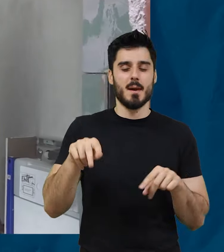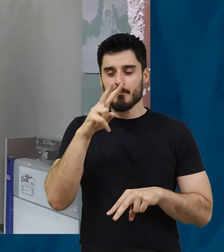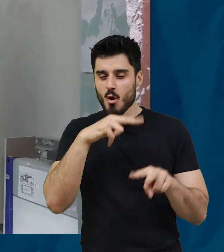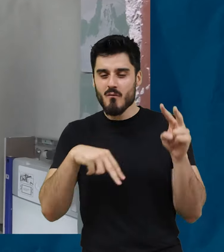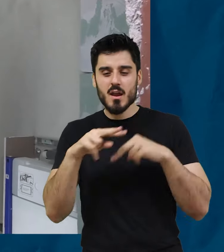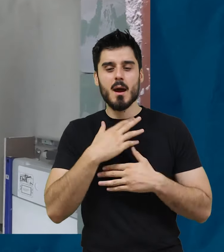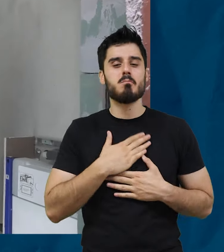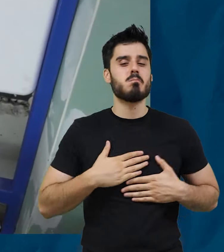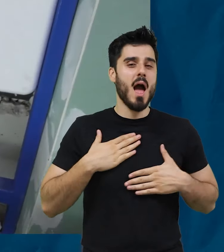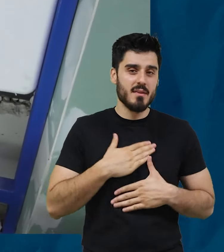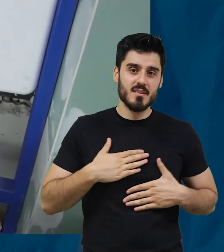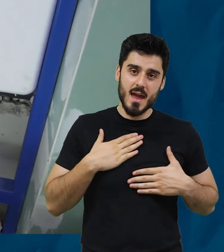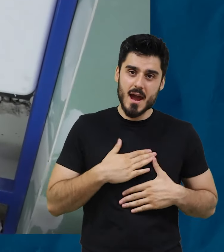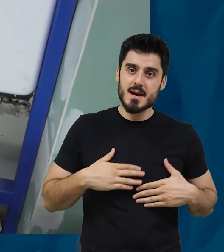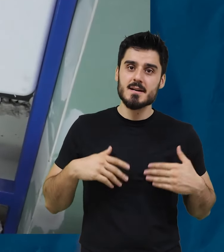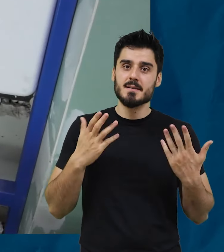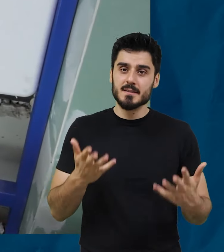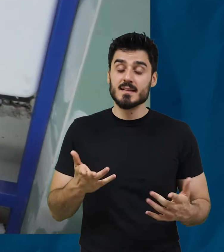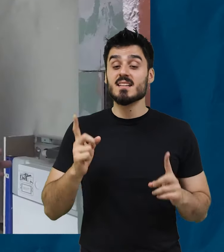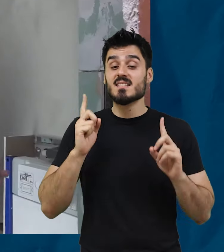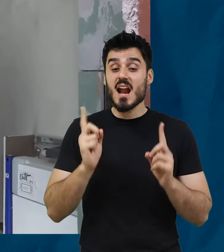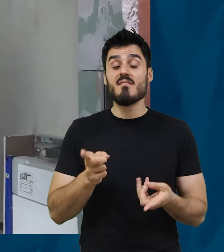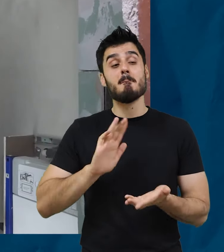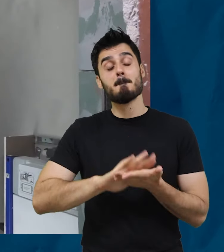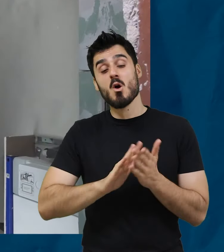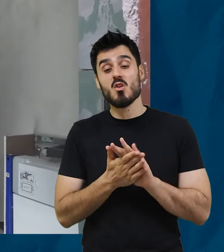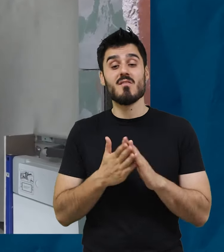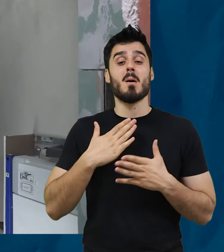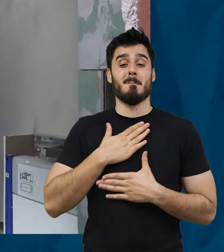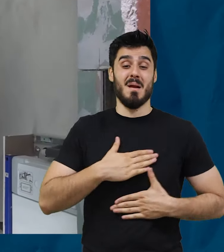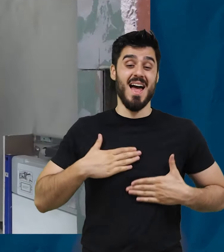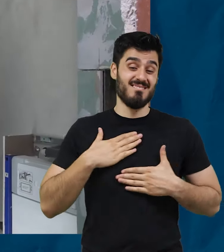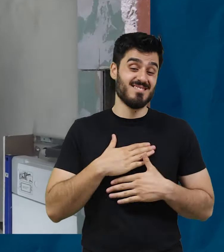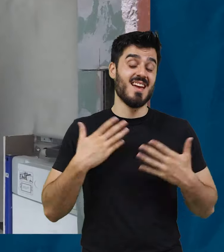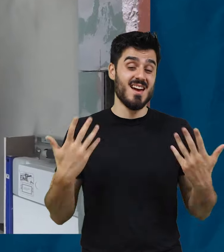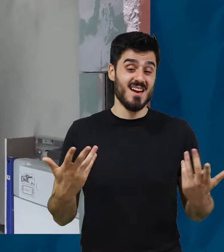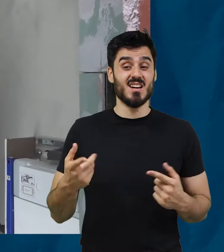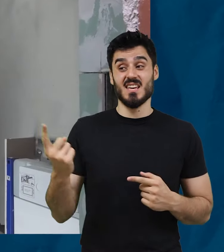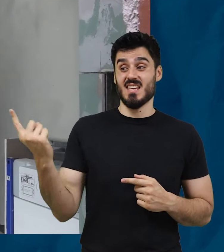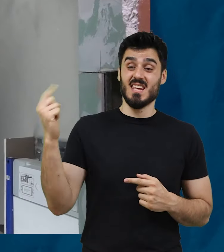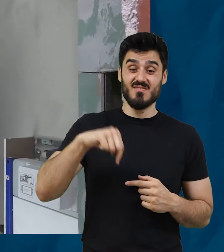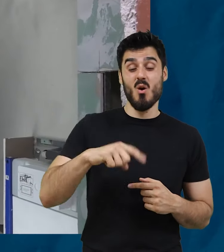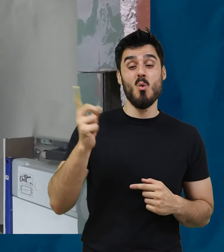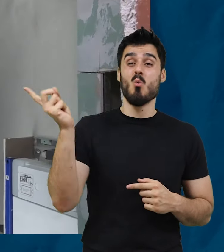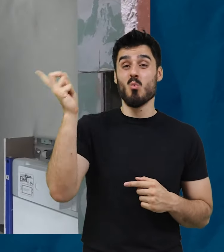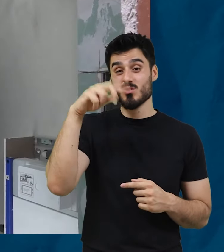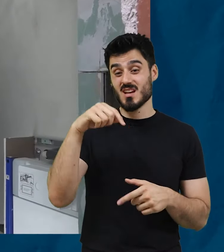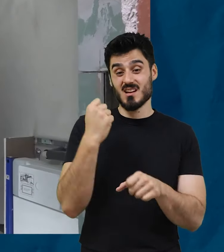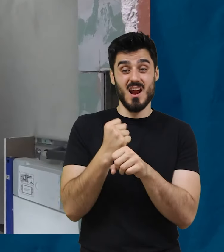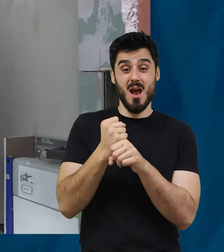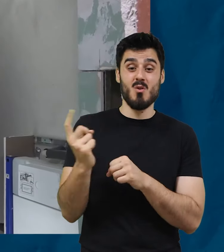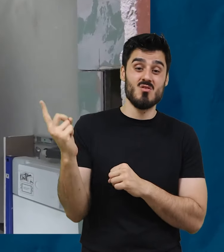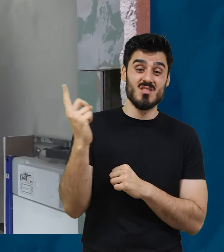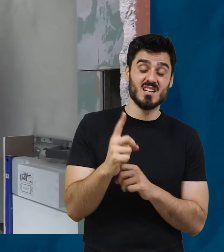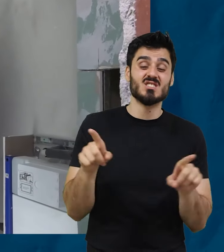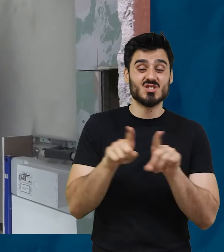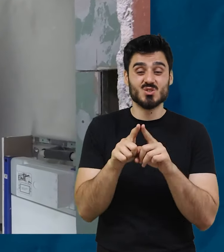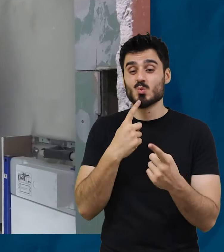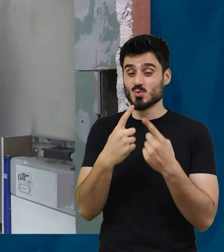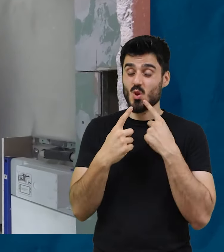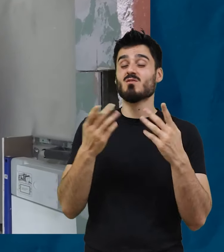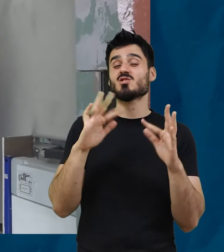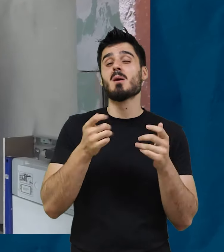в банята, Гошето облича структурата. Трябва да подготвим банята за Мони. Той също идва утре и също ще работи в същите условия. Ще